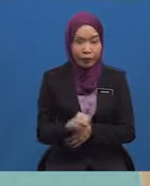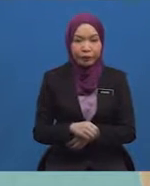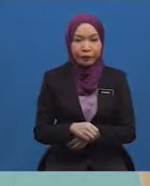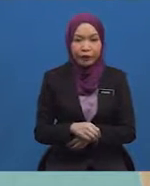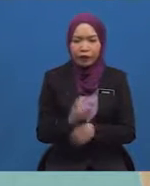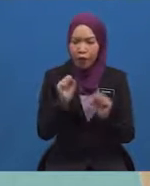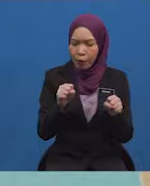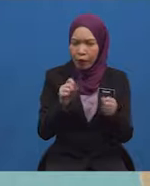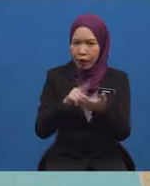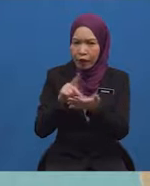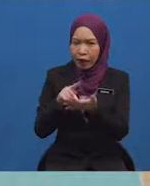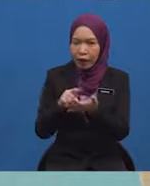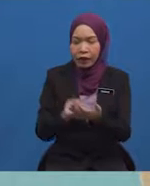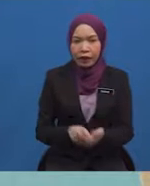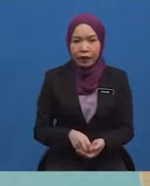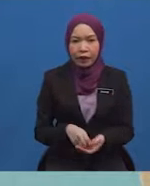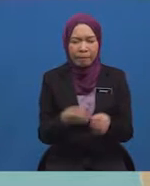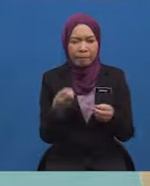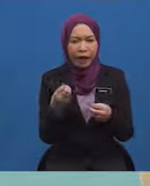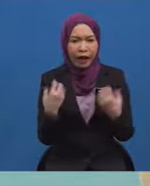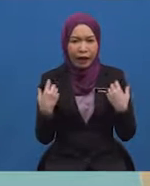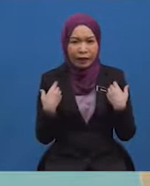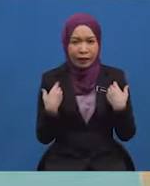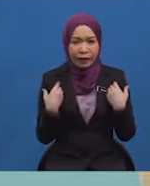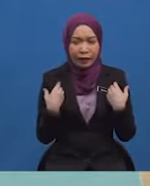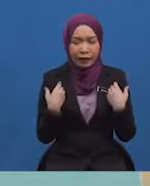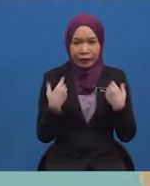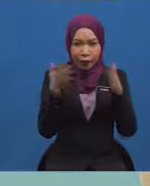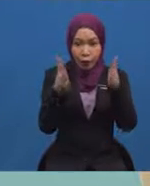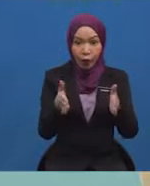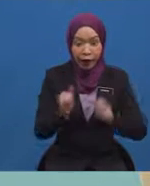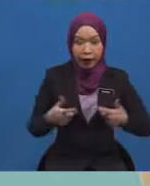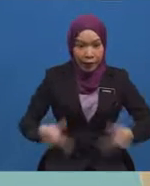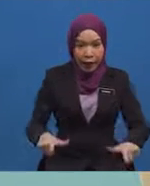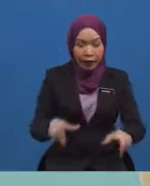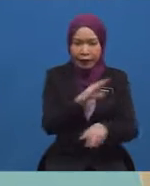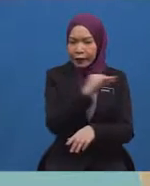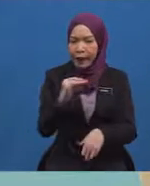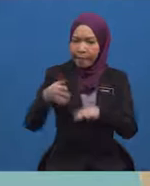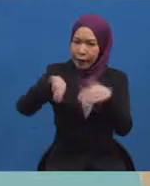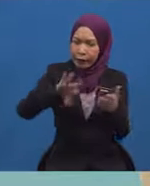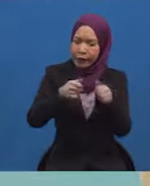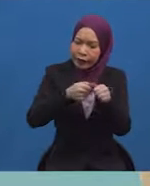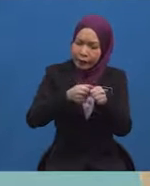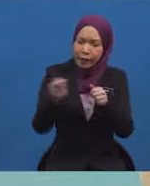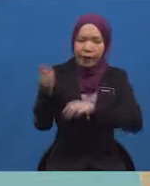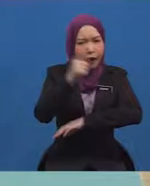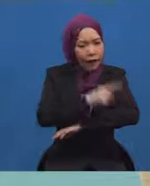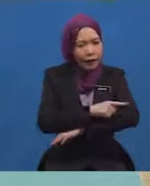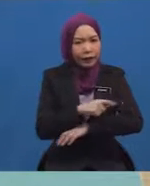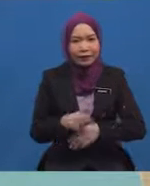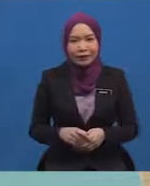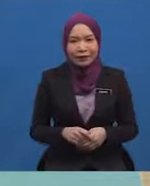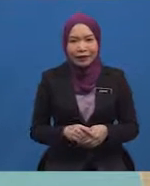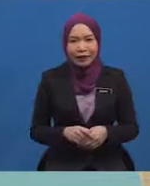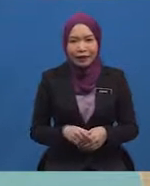kematian. Setiap saat ada kelahiran dan ada kematian. Ha, lepas rancangan ini nanti, bolehlah